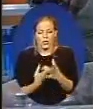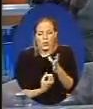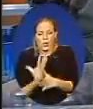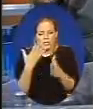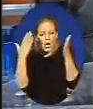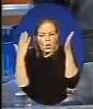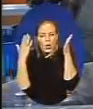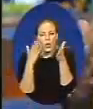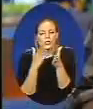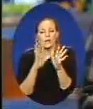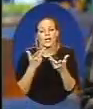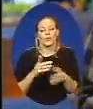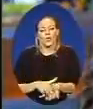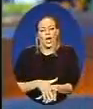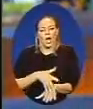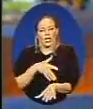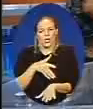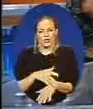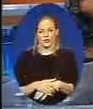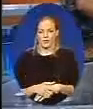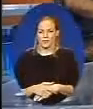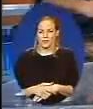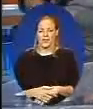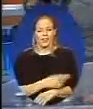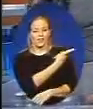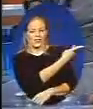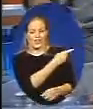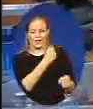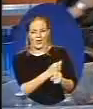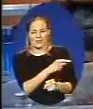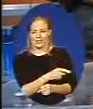את הקלוז-אפ אם הוא ירגש. והשניים האלה עושים את זה.